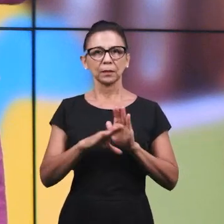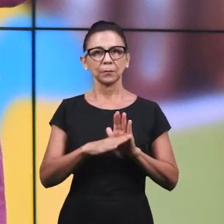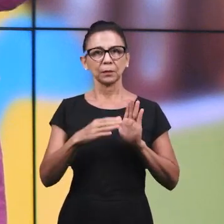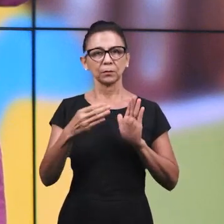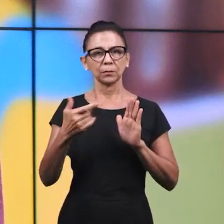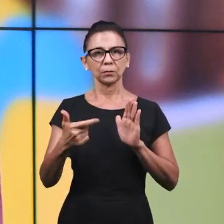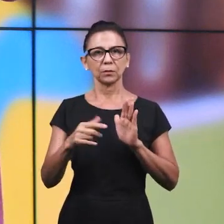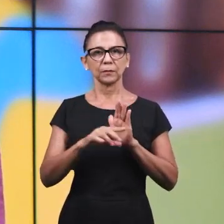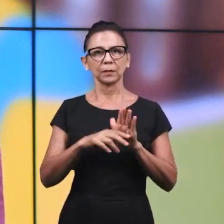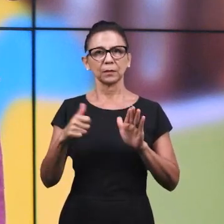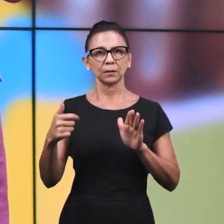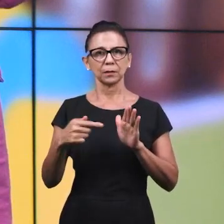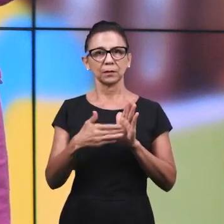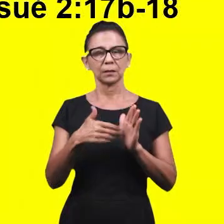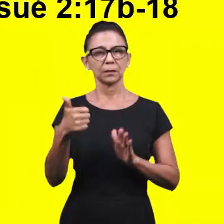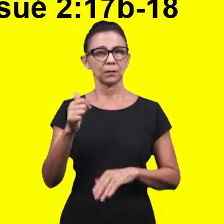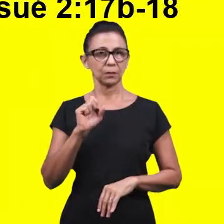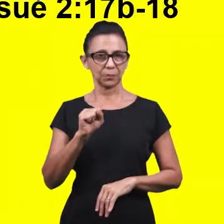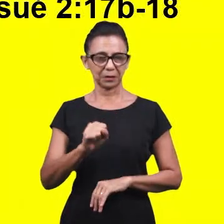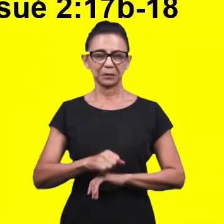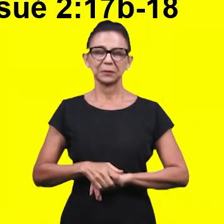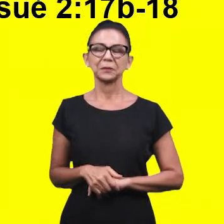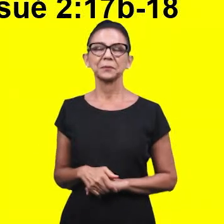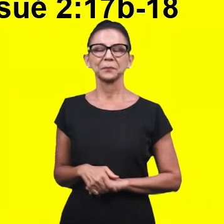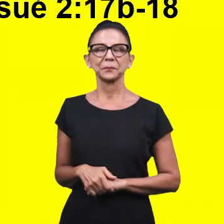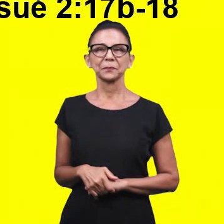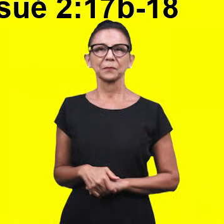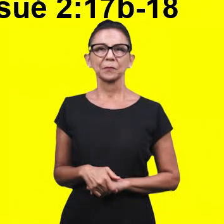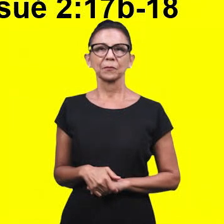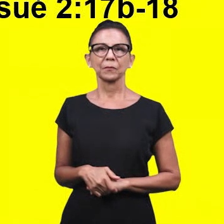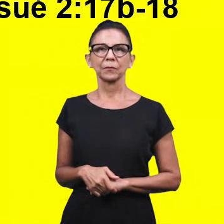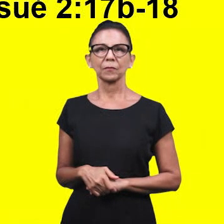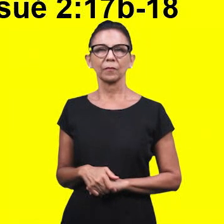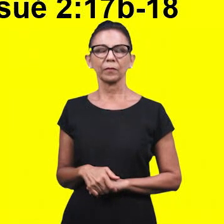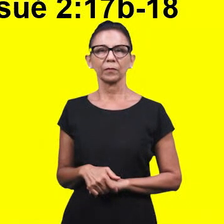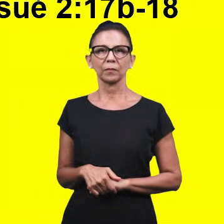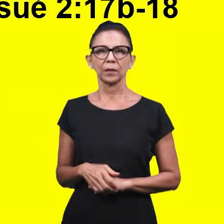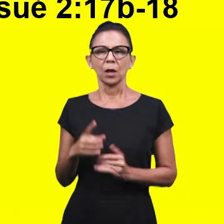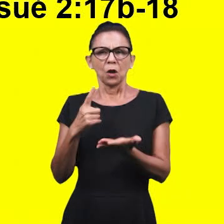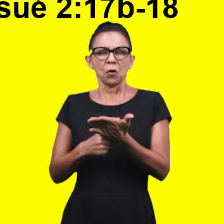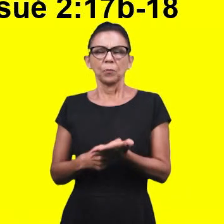Nous allons lire un texte qui se trouve au Josué chapitre 2, versets 17 et 18.